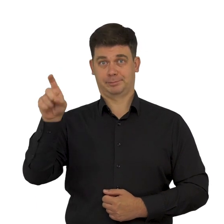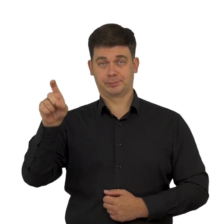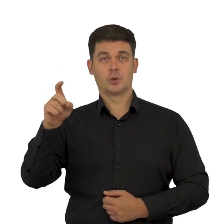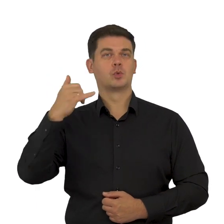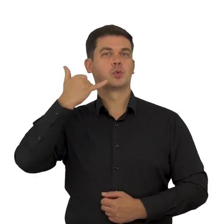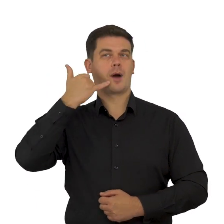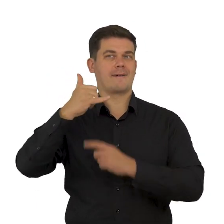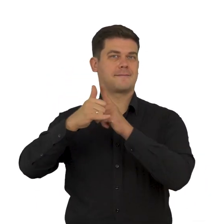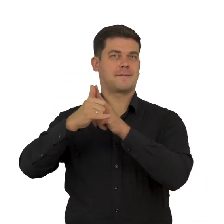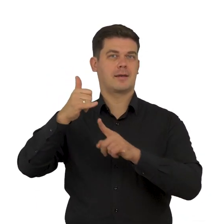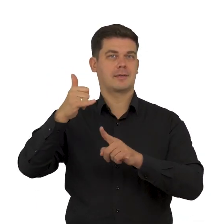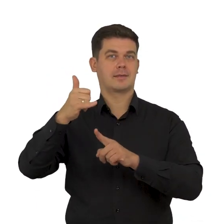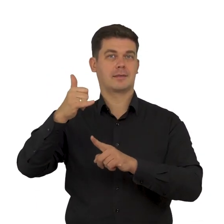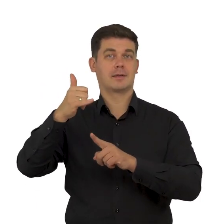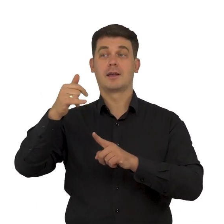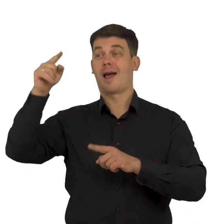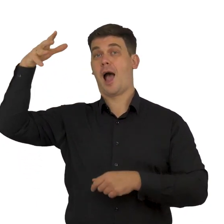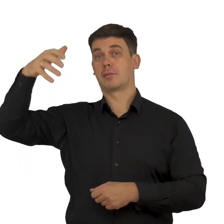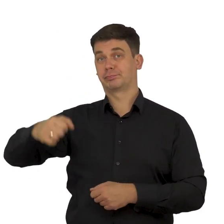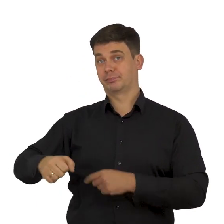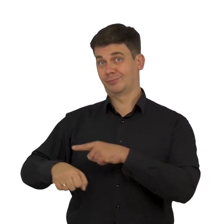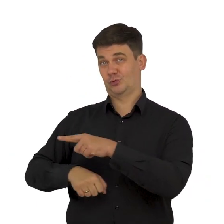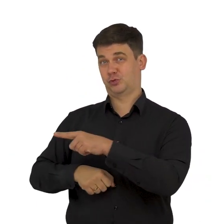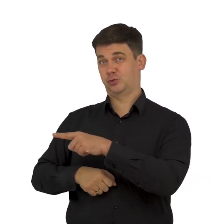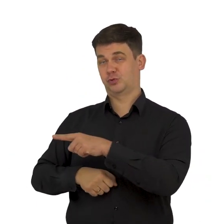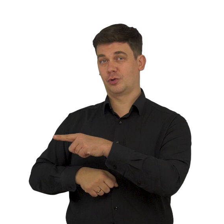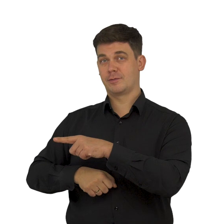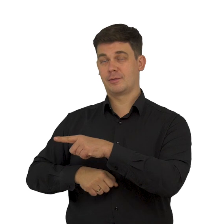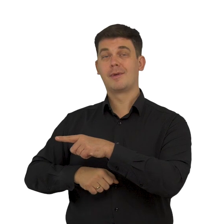i nacisnąć ikonę słuchawki w prawym dolnym rogu.